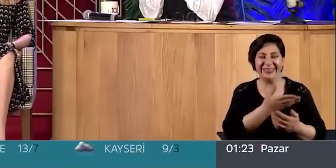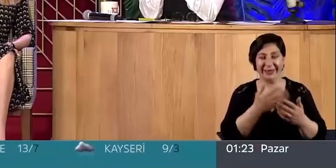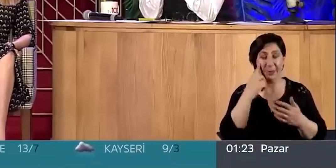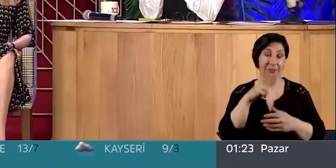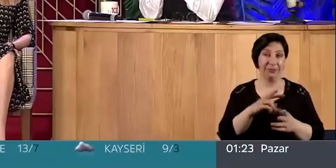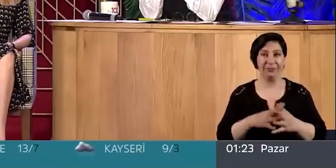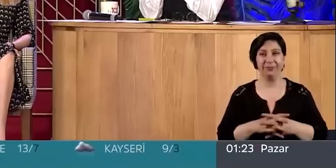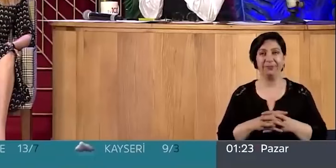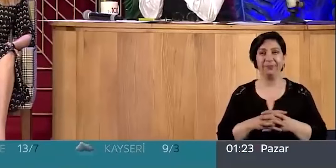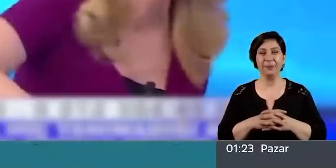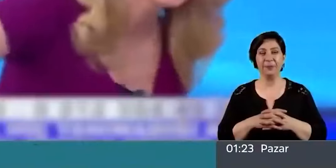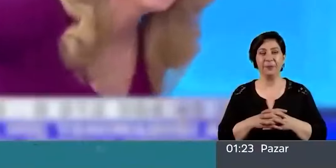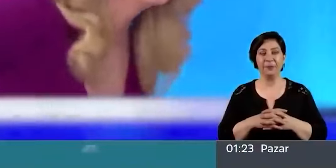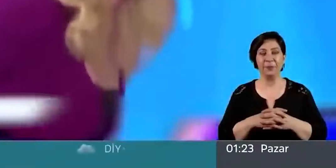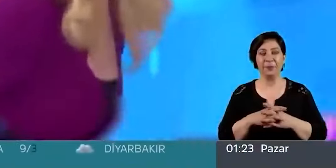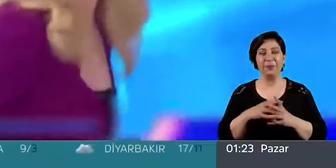çünkü. Görelim.